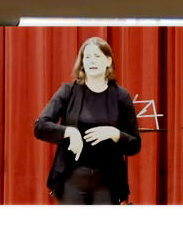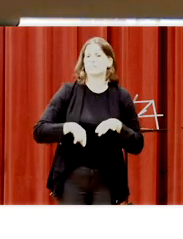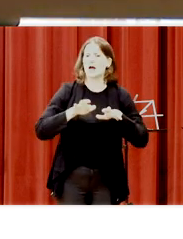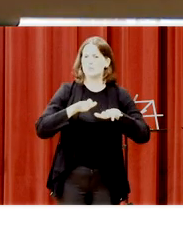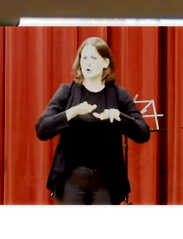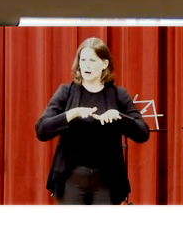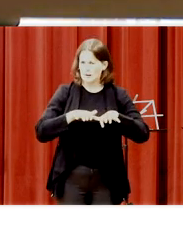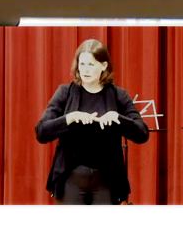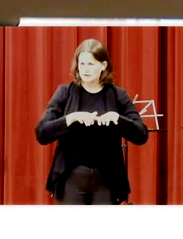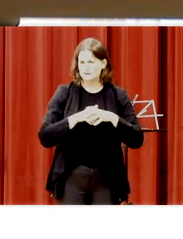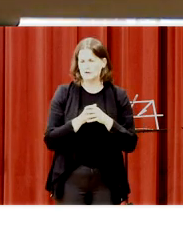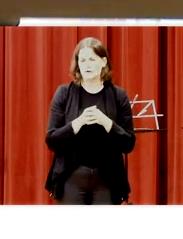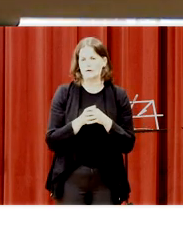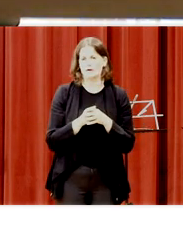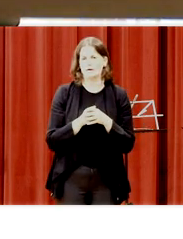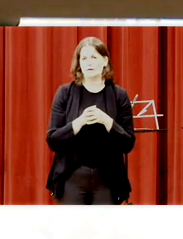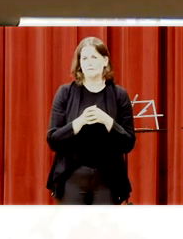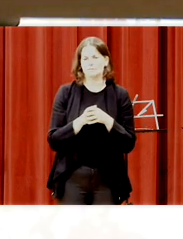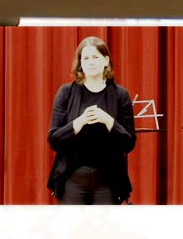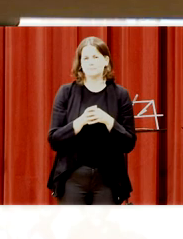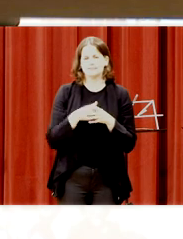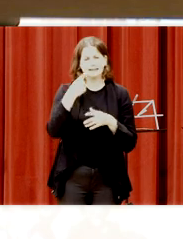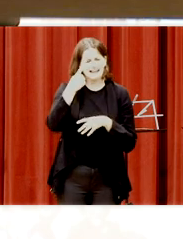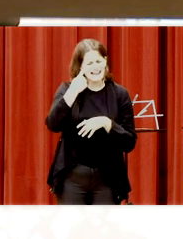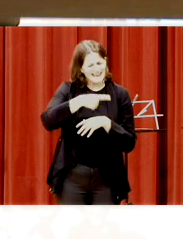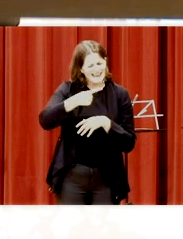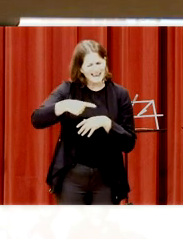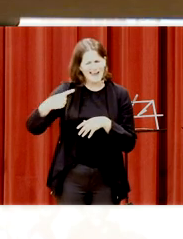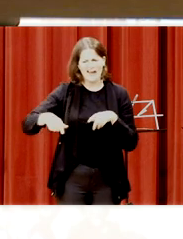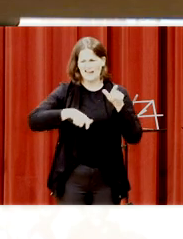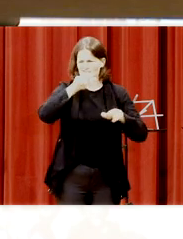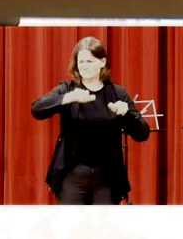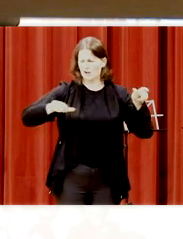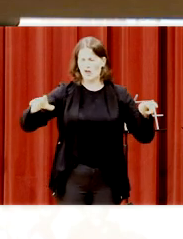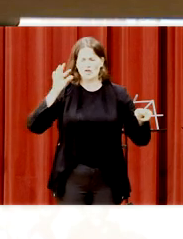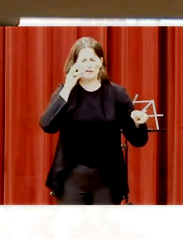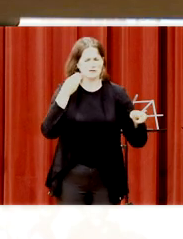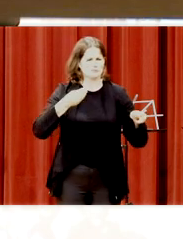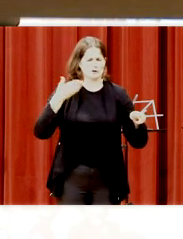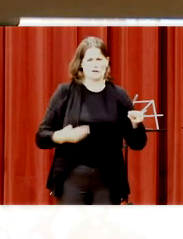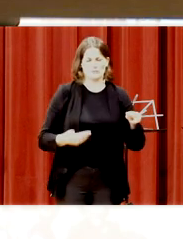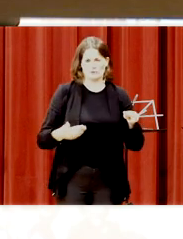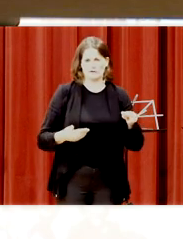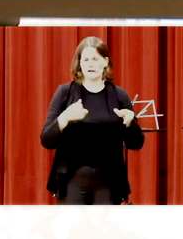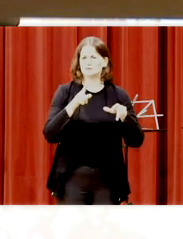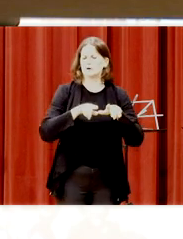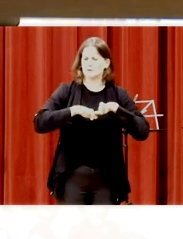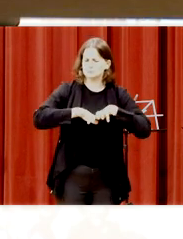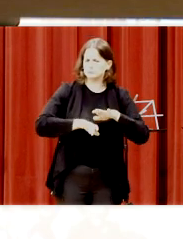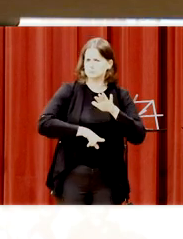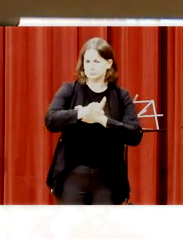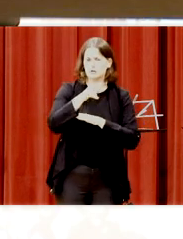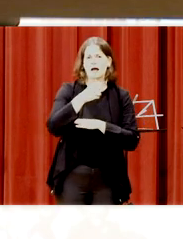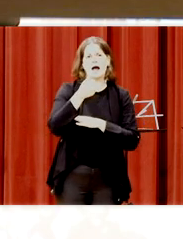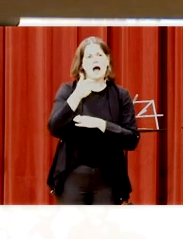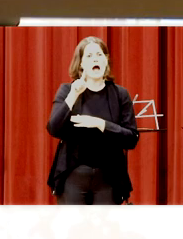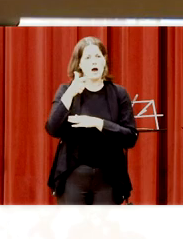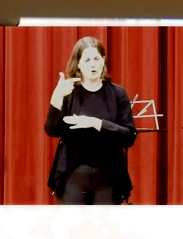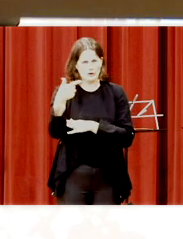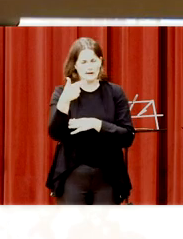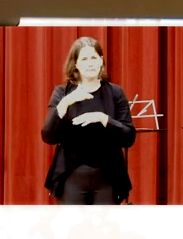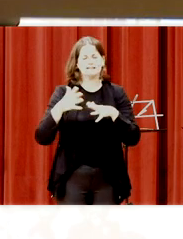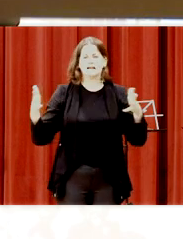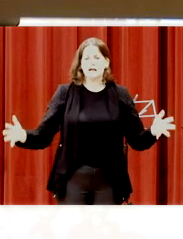desenvolupant algoritmes i impulsant la programació, la tecnologia i la digitalització. I no es parla d'elles. I avui,